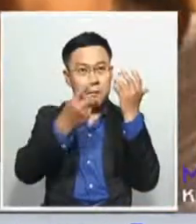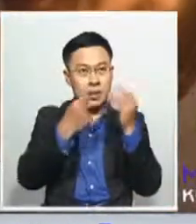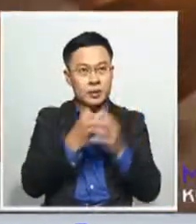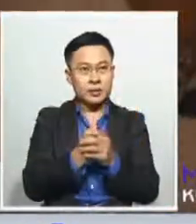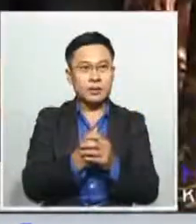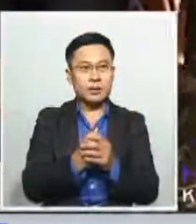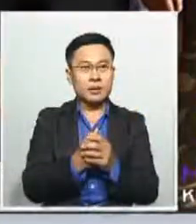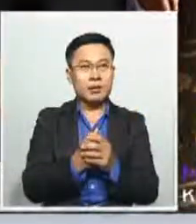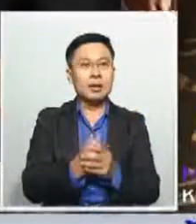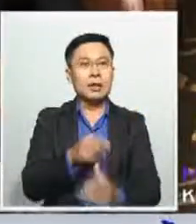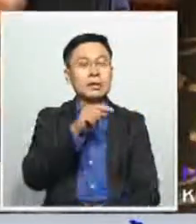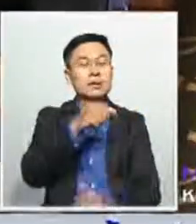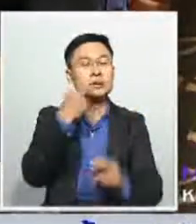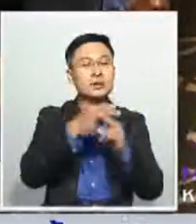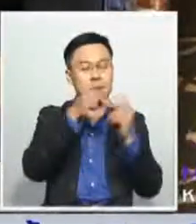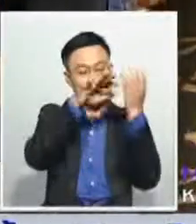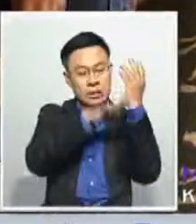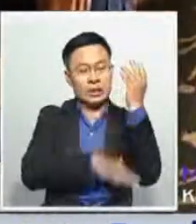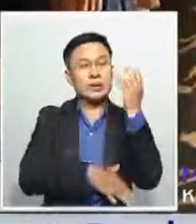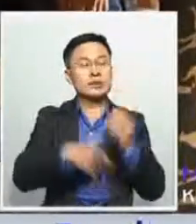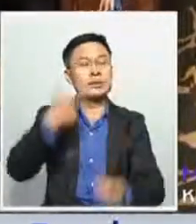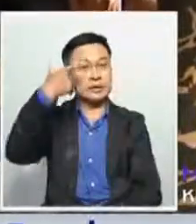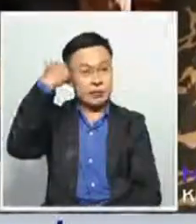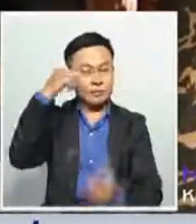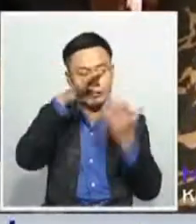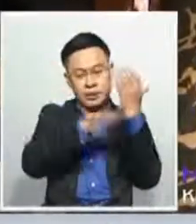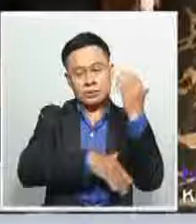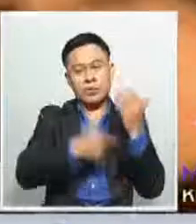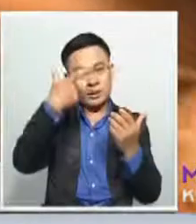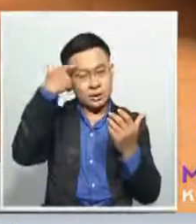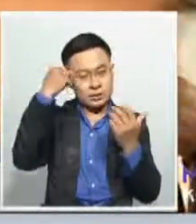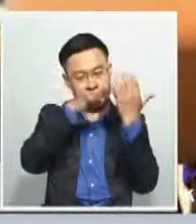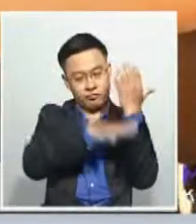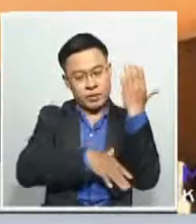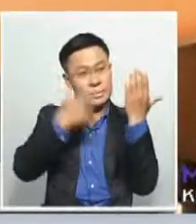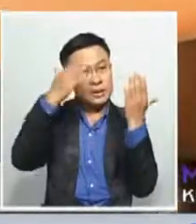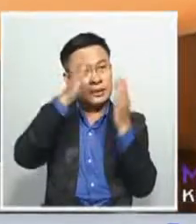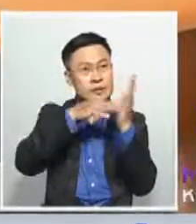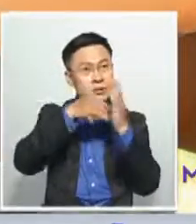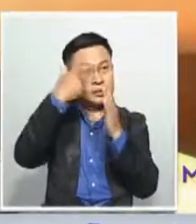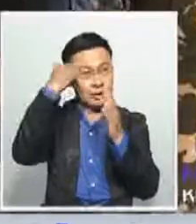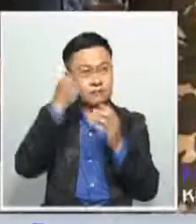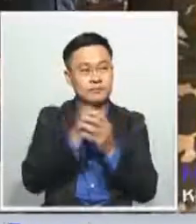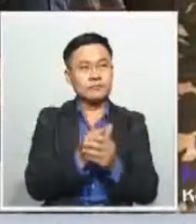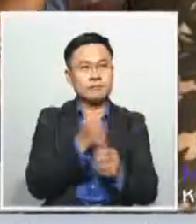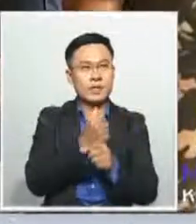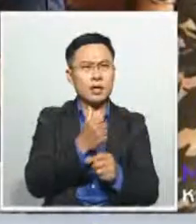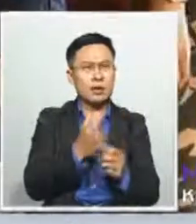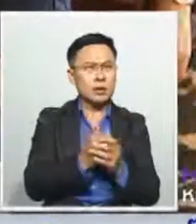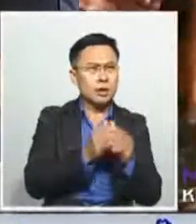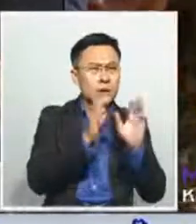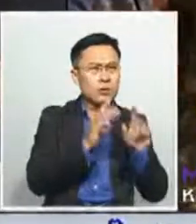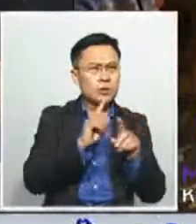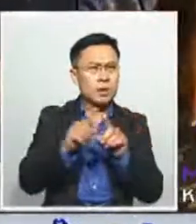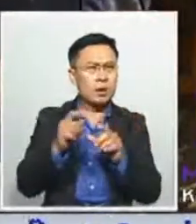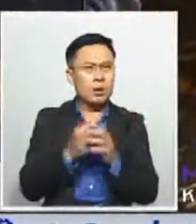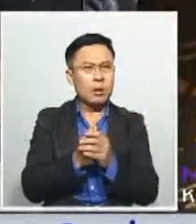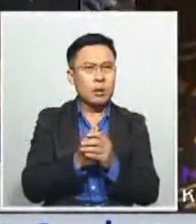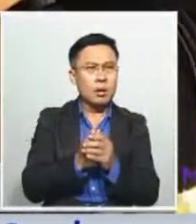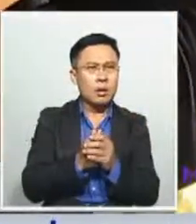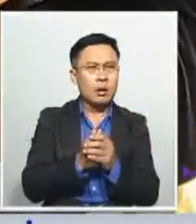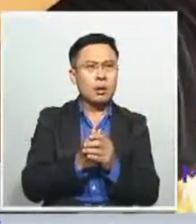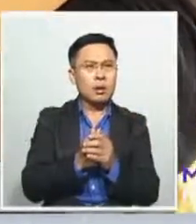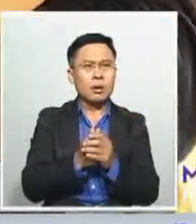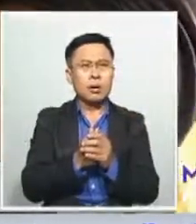นี้อันนี้เห็ดอะไรอันนี้เห็ดอะไร อันนี้เห็ดนางฟ้าภูฐาน ว้าวนางฟ้าภูฐาน แล้วอันนั้นล่ะคะ อันนั้นเห็ดขอนค่ะ มาดูหน่อยค่